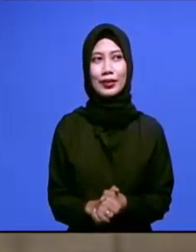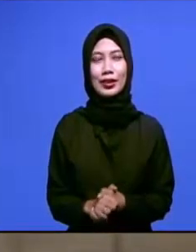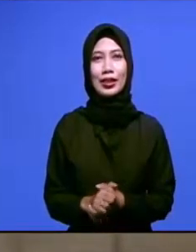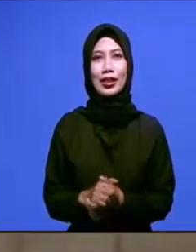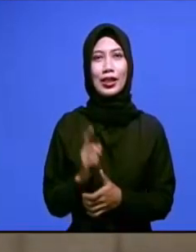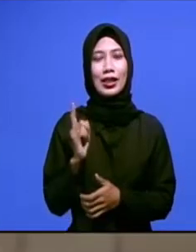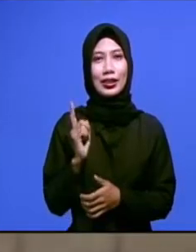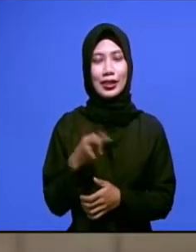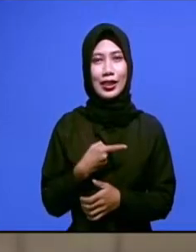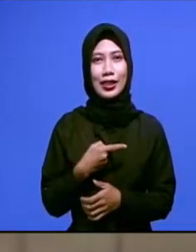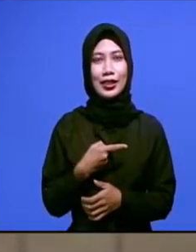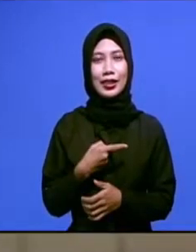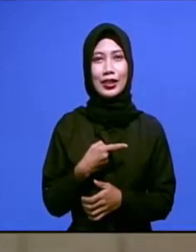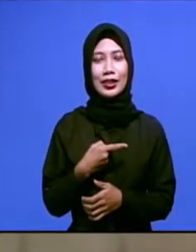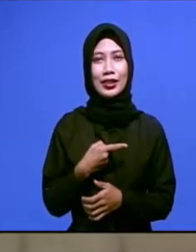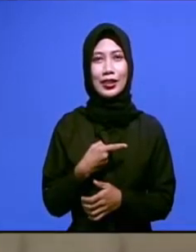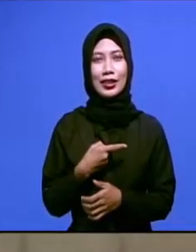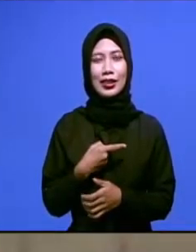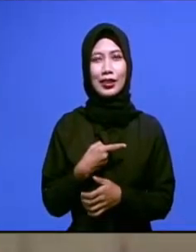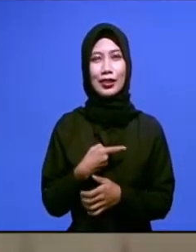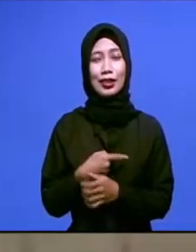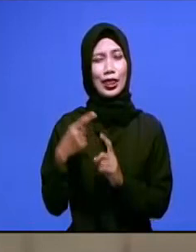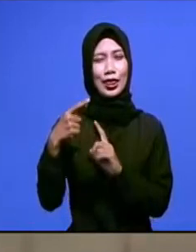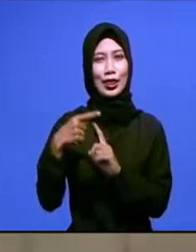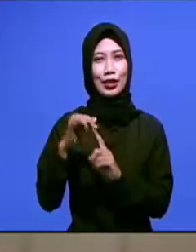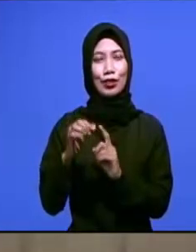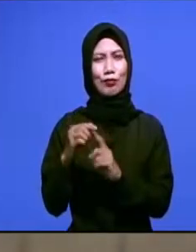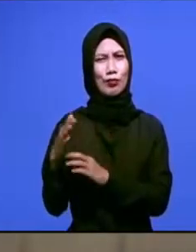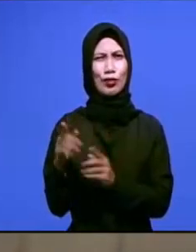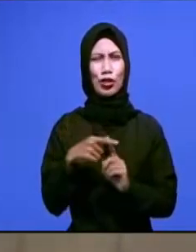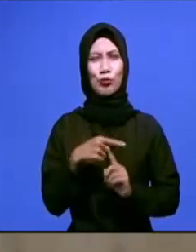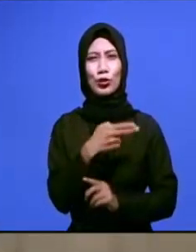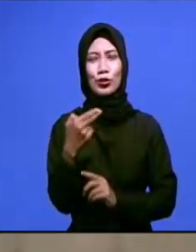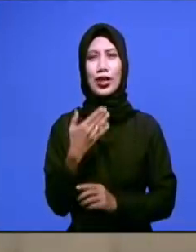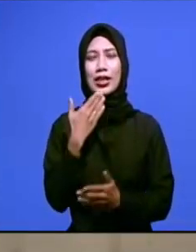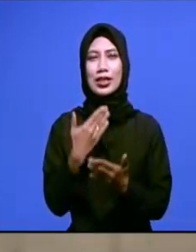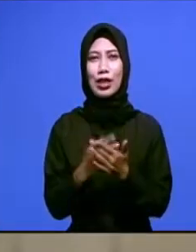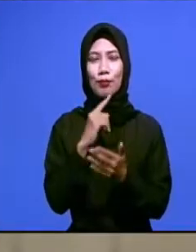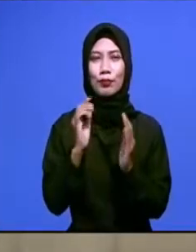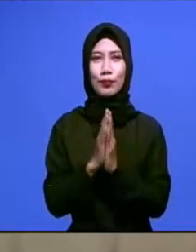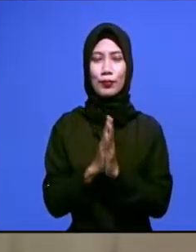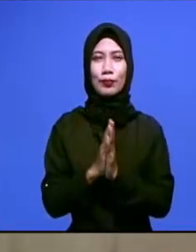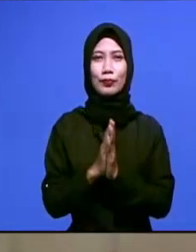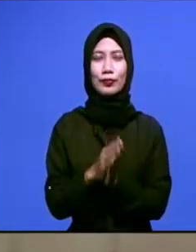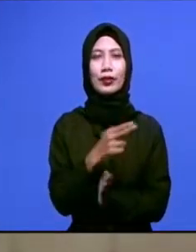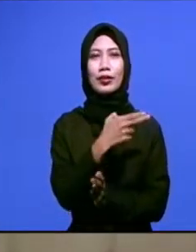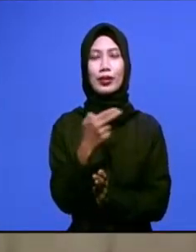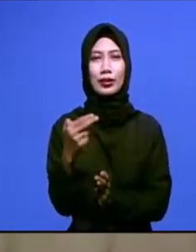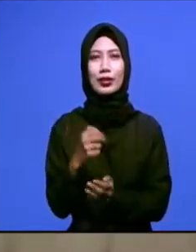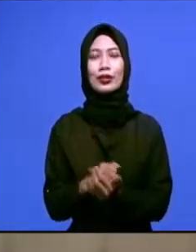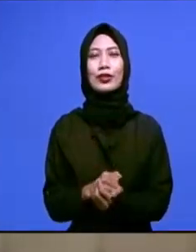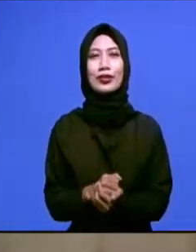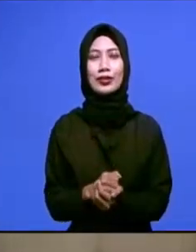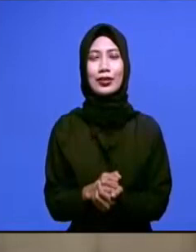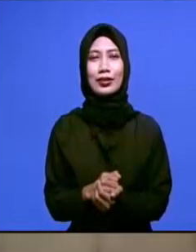Dari ujung timur Indonesia, saya ingin mengucapkan selamat hari ulang tahun ke-75 Negara Kesatuan Republik